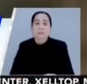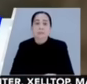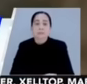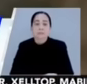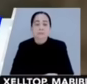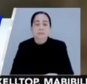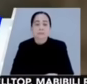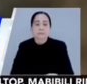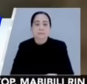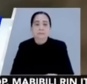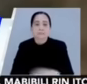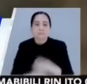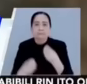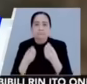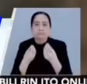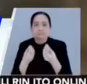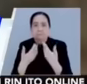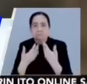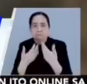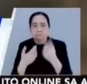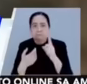Could you give us an idea of that?